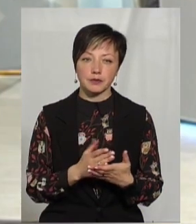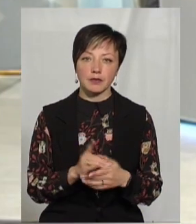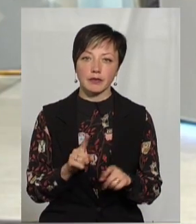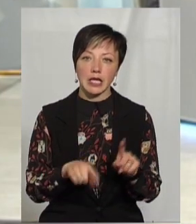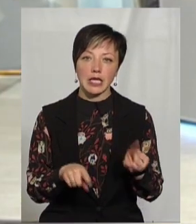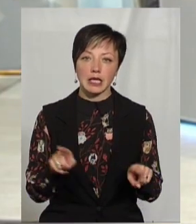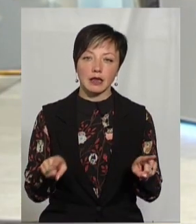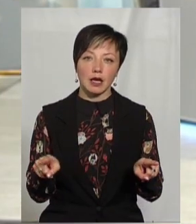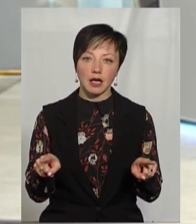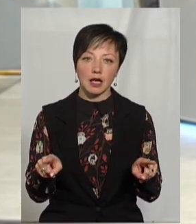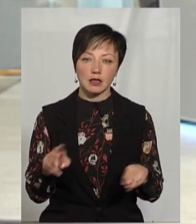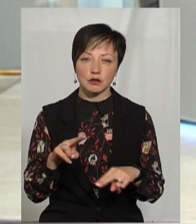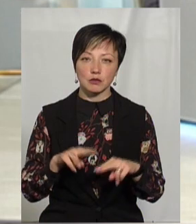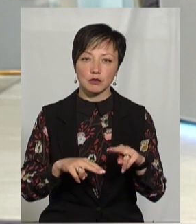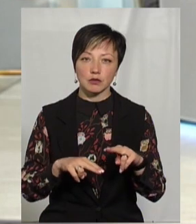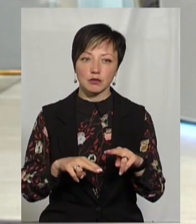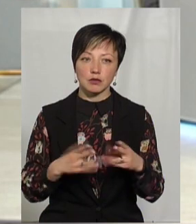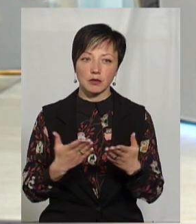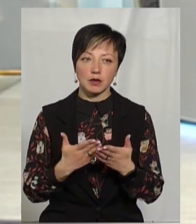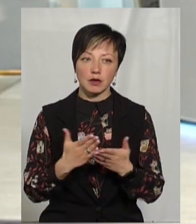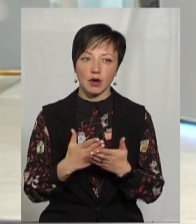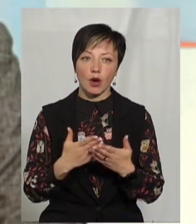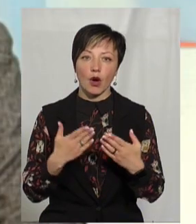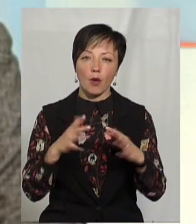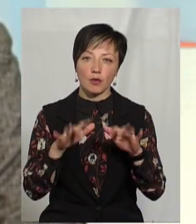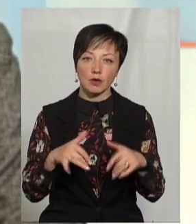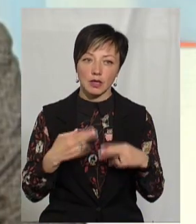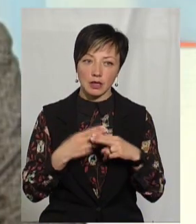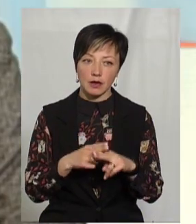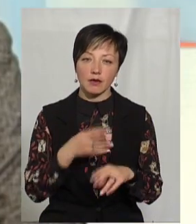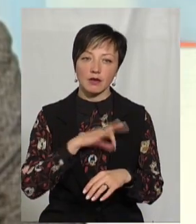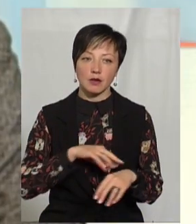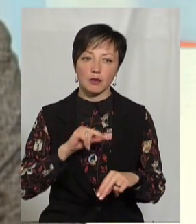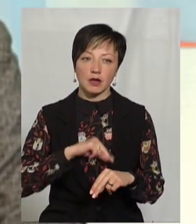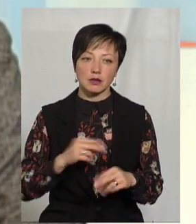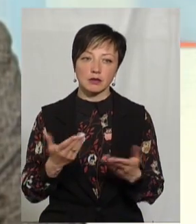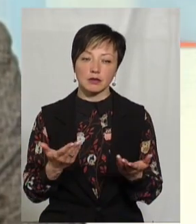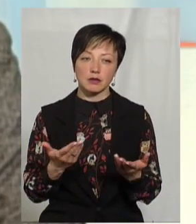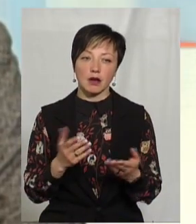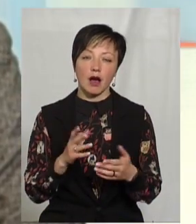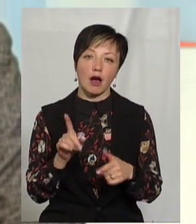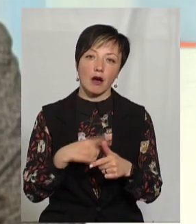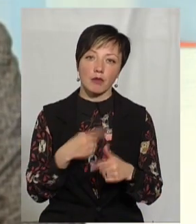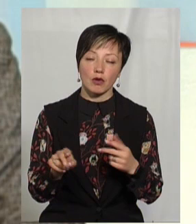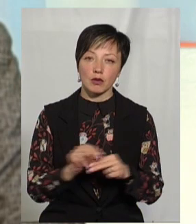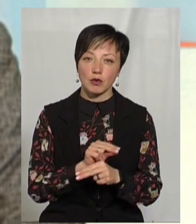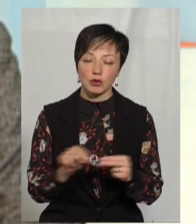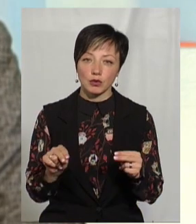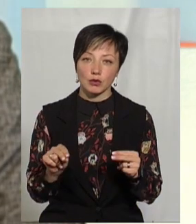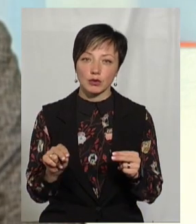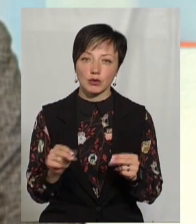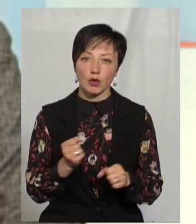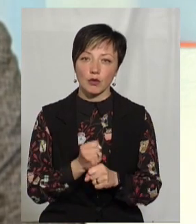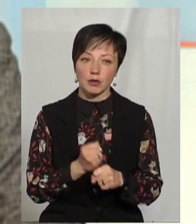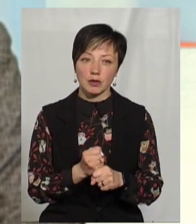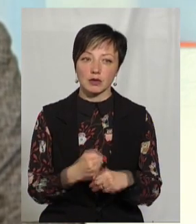деякі спорудження, там комп'ютерна техніка, так, для ефективної праці. Ось, або для ремонтного, для